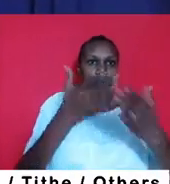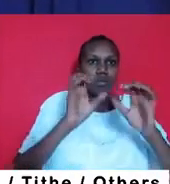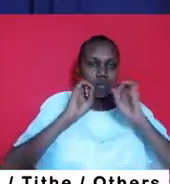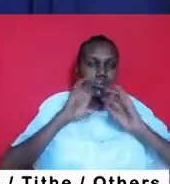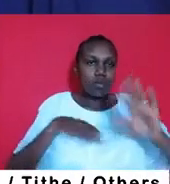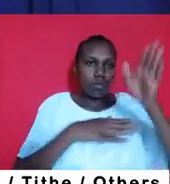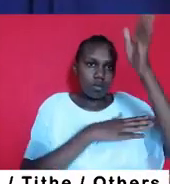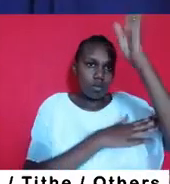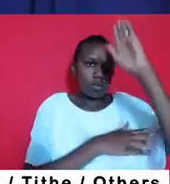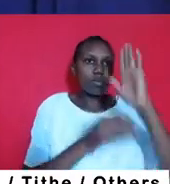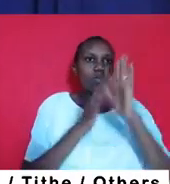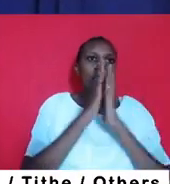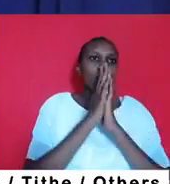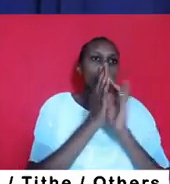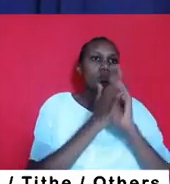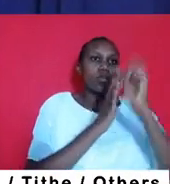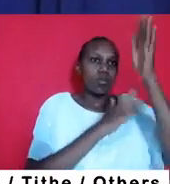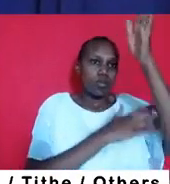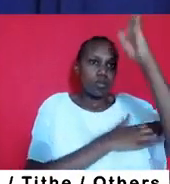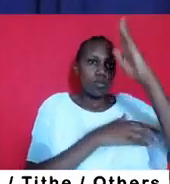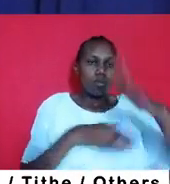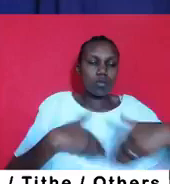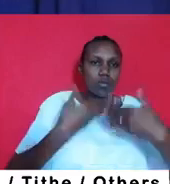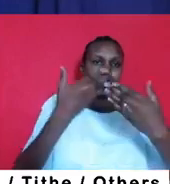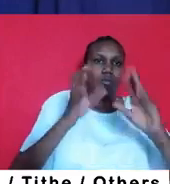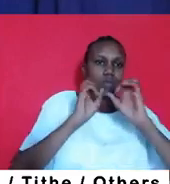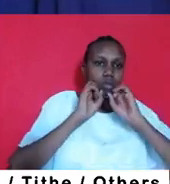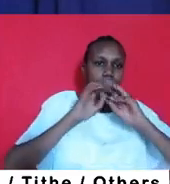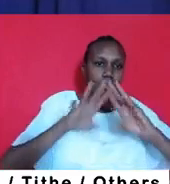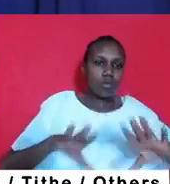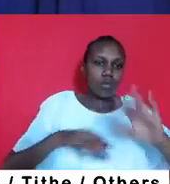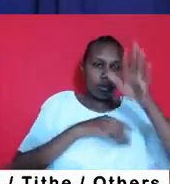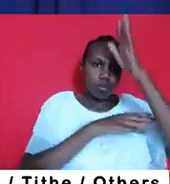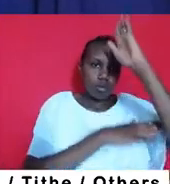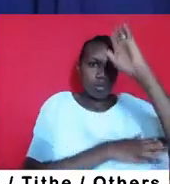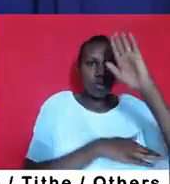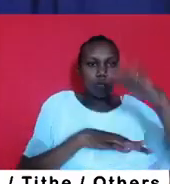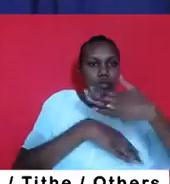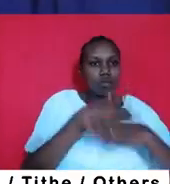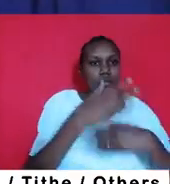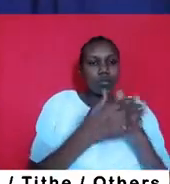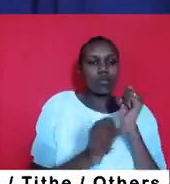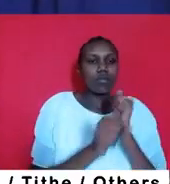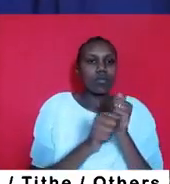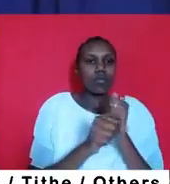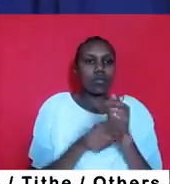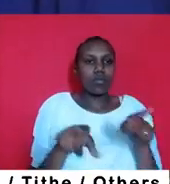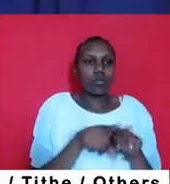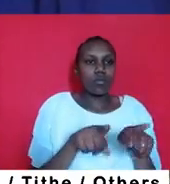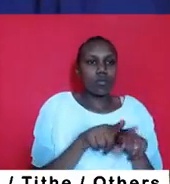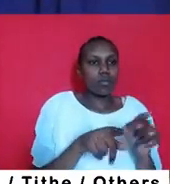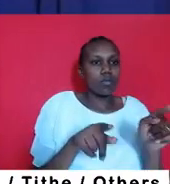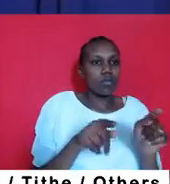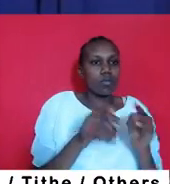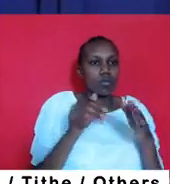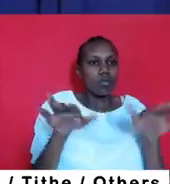zako. Twakuomba Baba uweze kuwamiminia baraka zako katika kazi zao, katika maombezi yao, katika